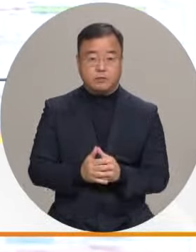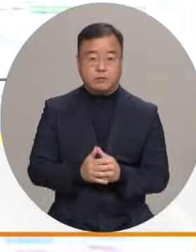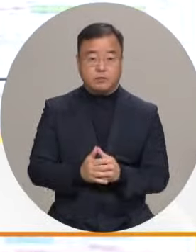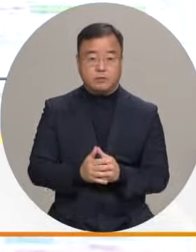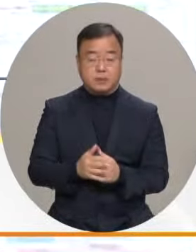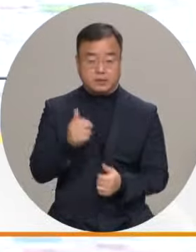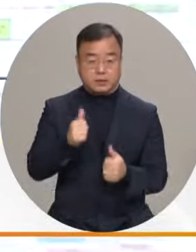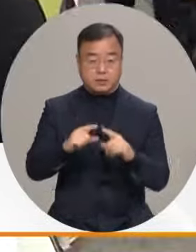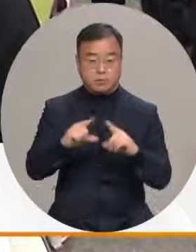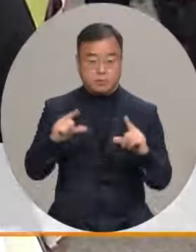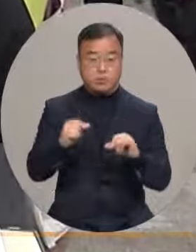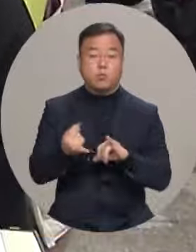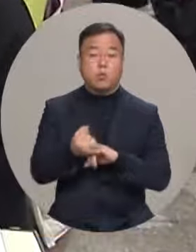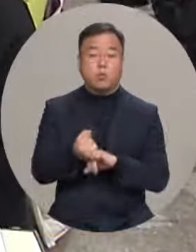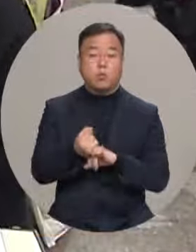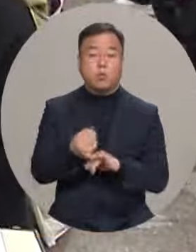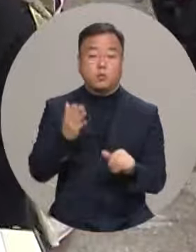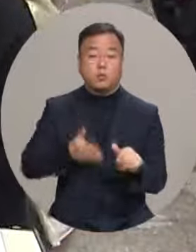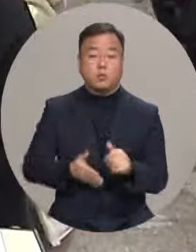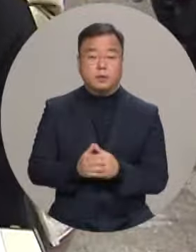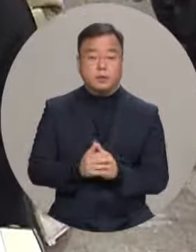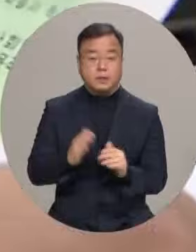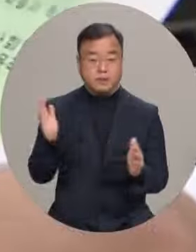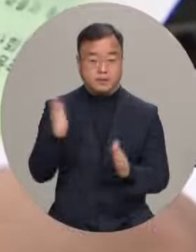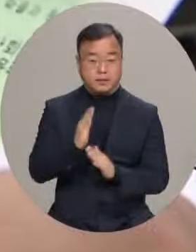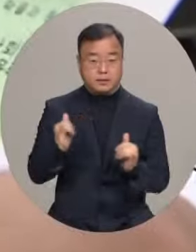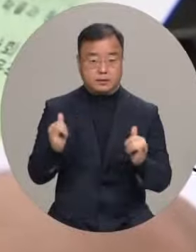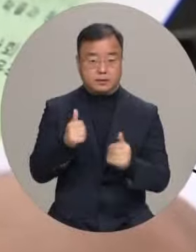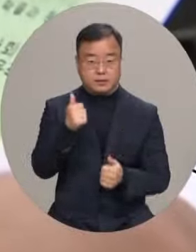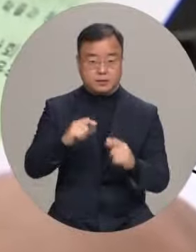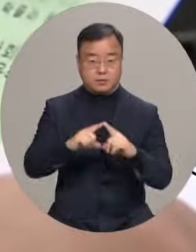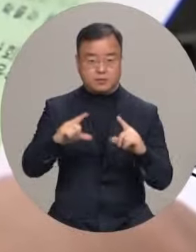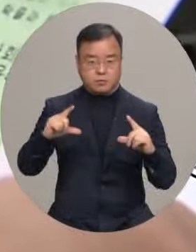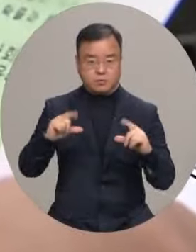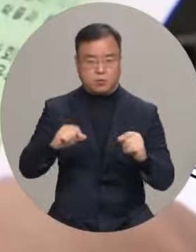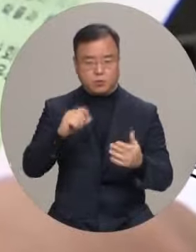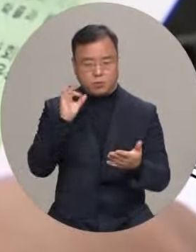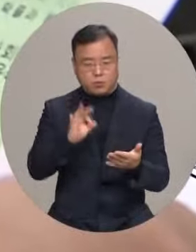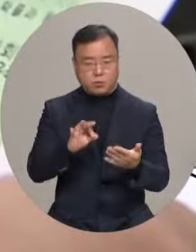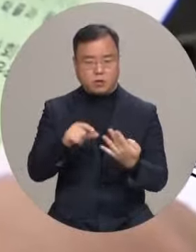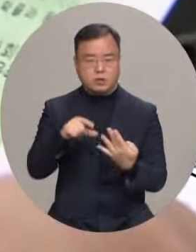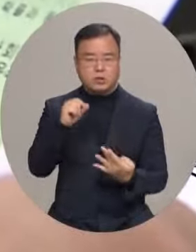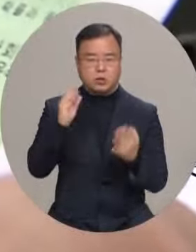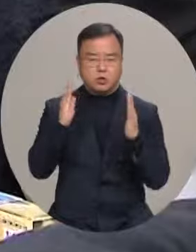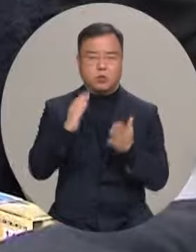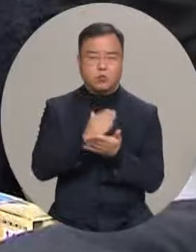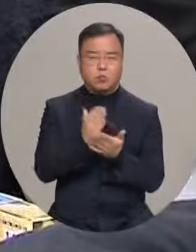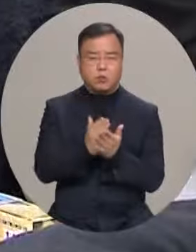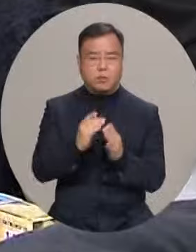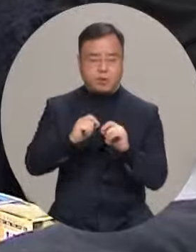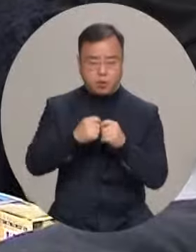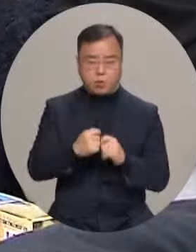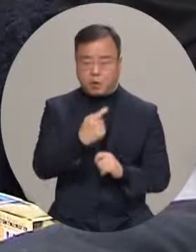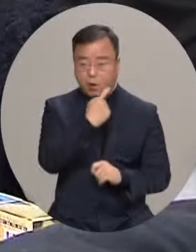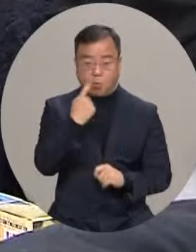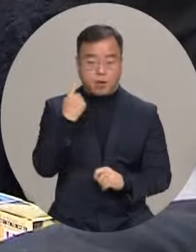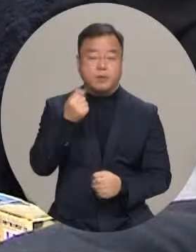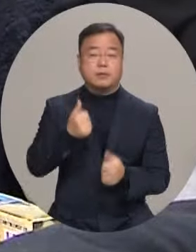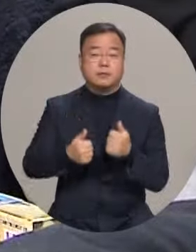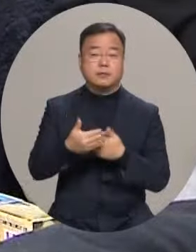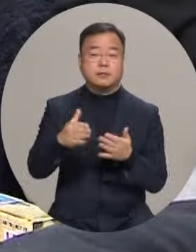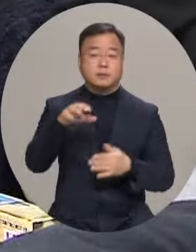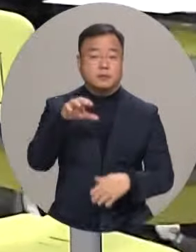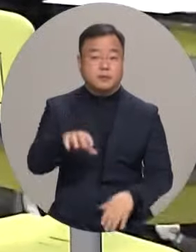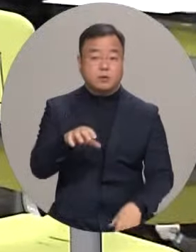꼭 챙기시고 학생들은 수험표를 연신 들여다보며 선택 과목을 꼼꼼히 확인하고 고사장 위치도